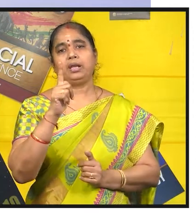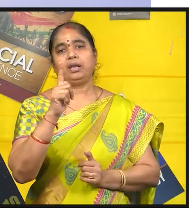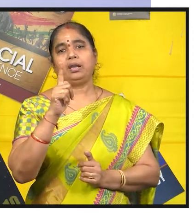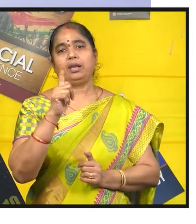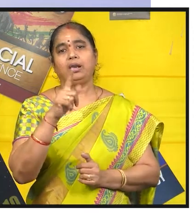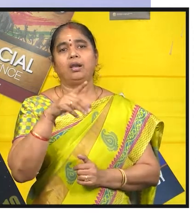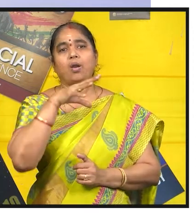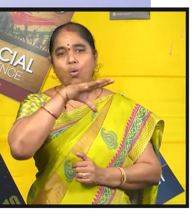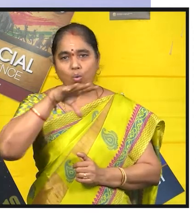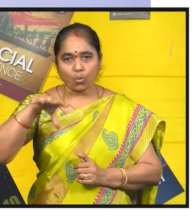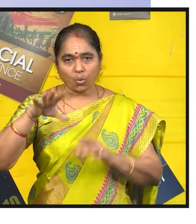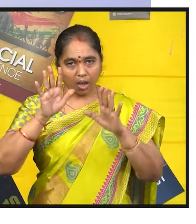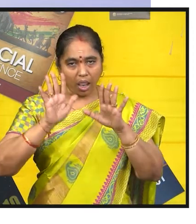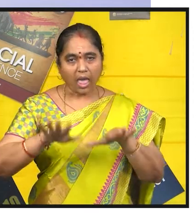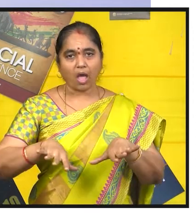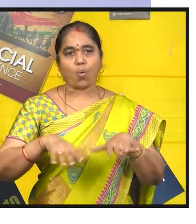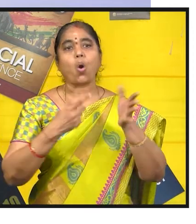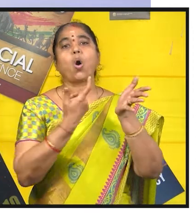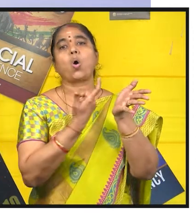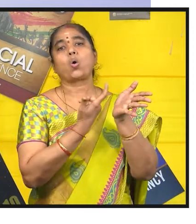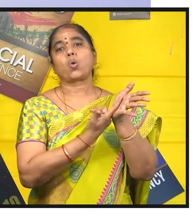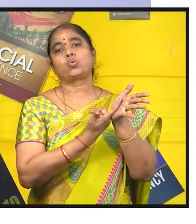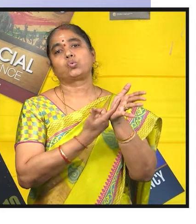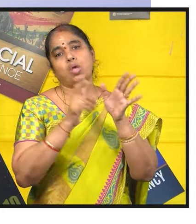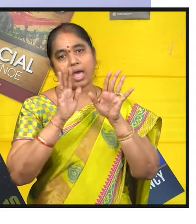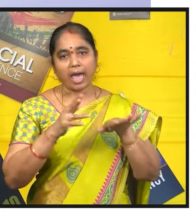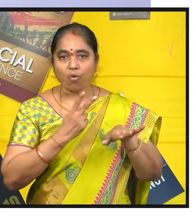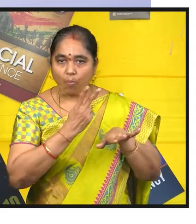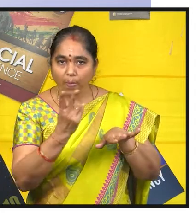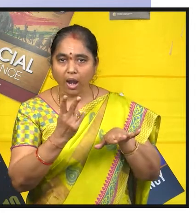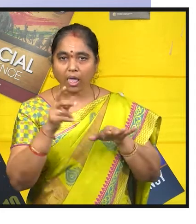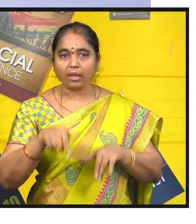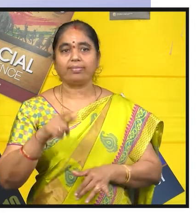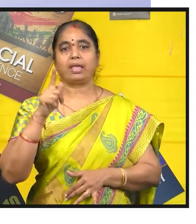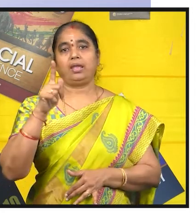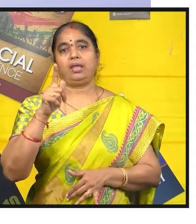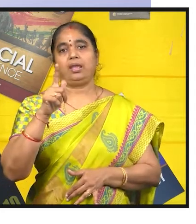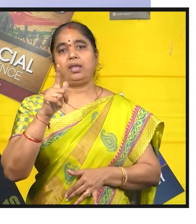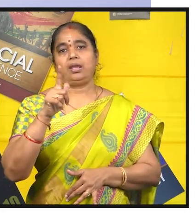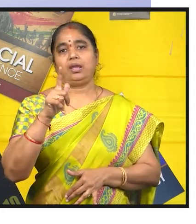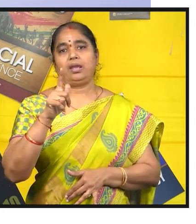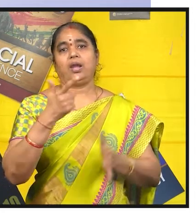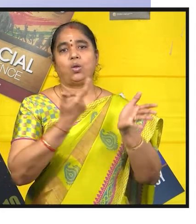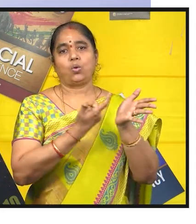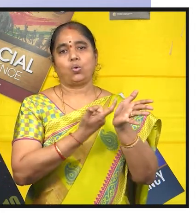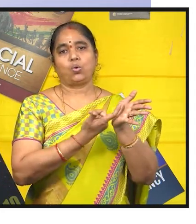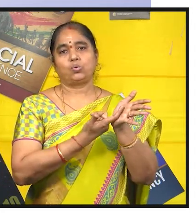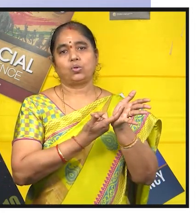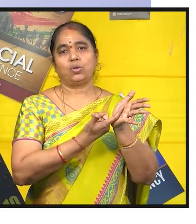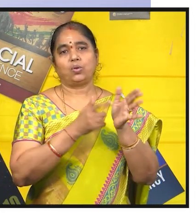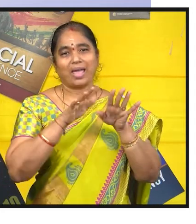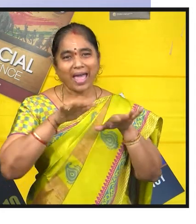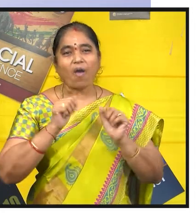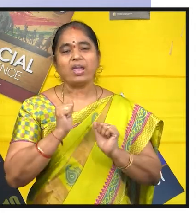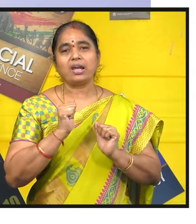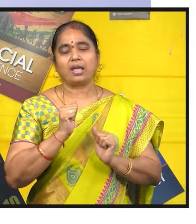7 கூடுகள் இருப்பதை நம்மால் என்ன செய்கிறது, பார்க்க முடிகிறது. இந்த 7 கூடுகளிலும் என்ன